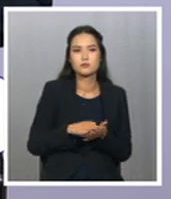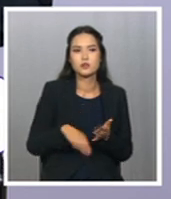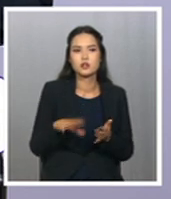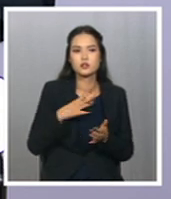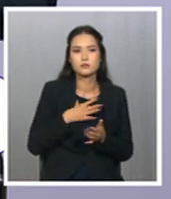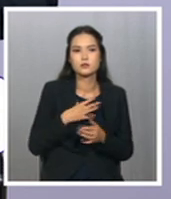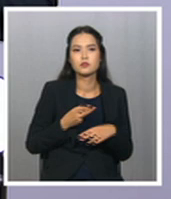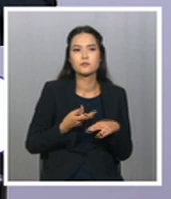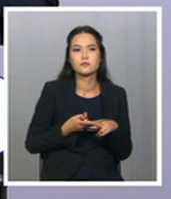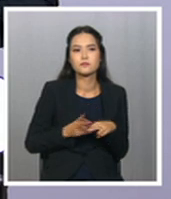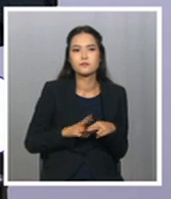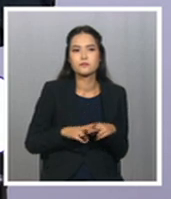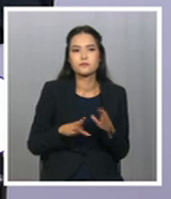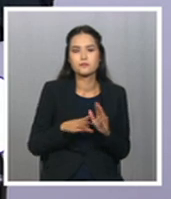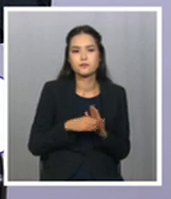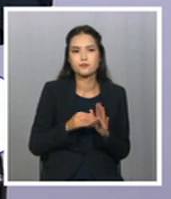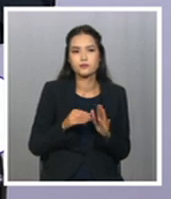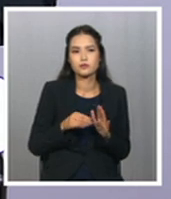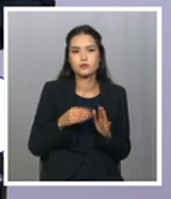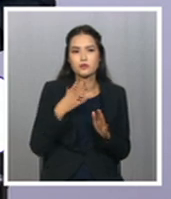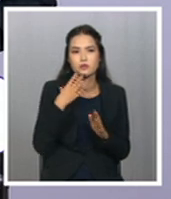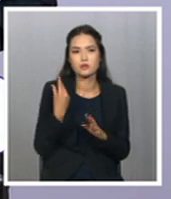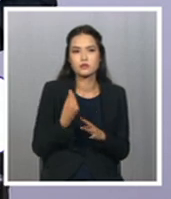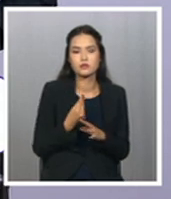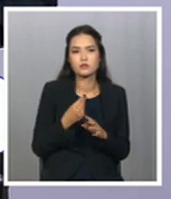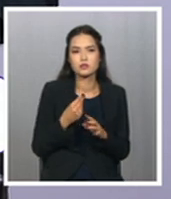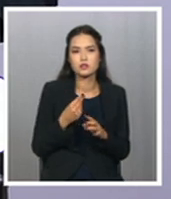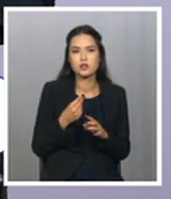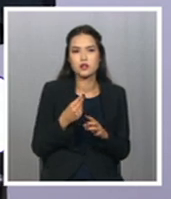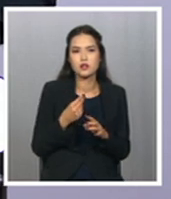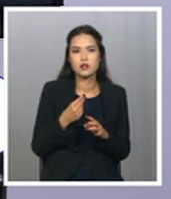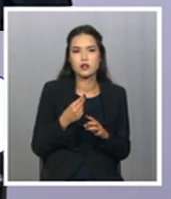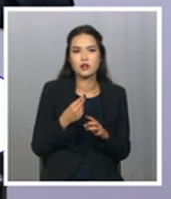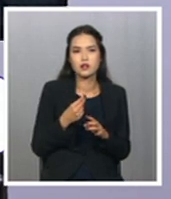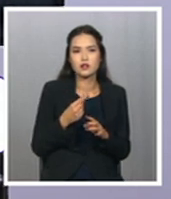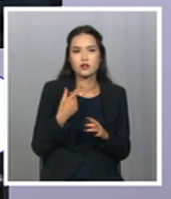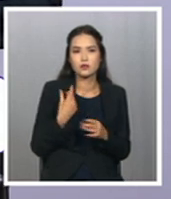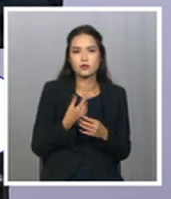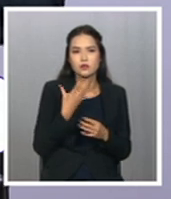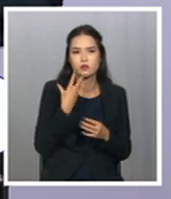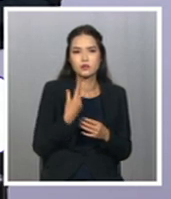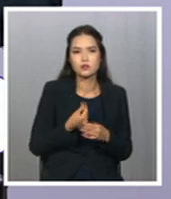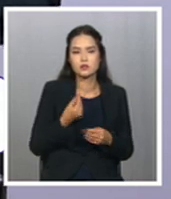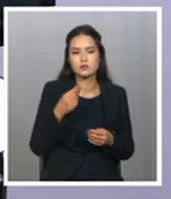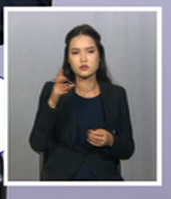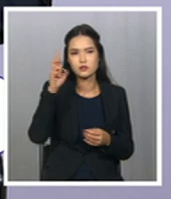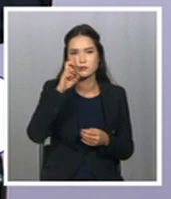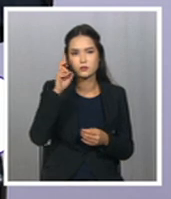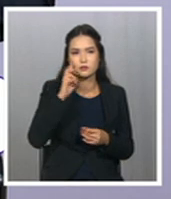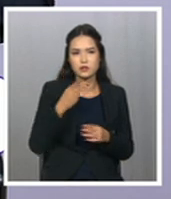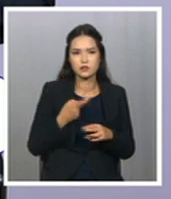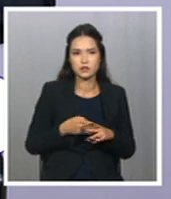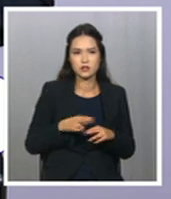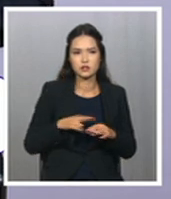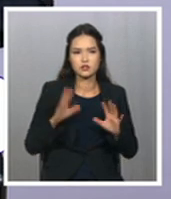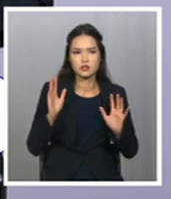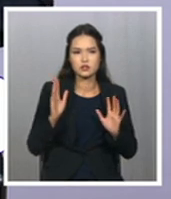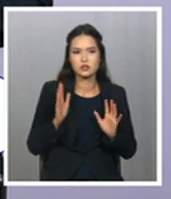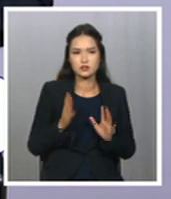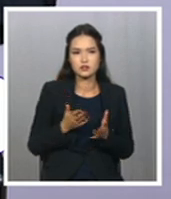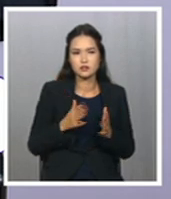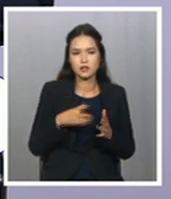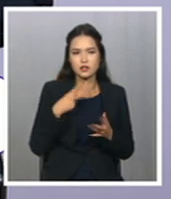мәселесіне Франклин Делано Рузвельтте атсалысады. Ол өзінің мемлекетінің осында құлдыраған жағдайына бейжай қарай